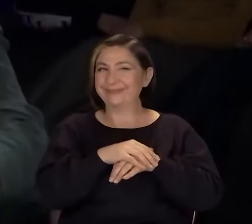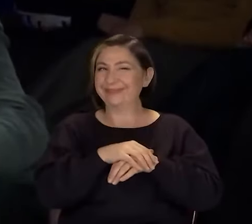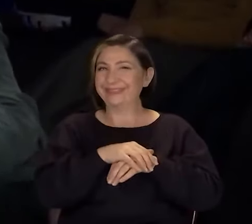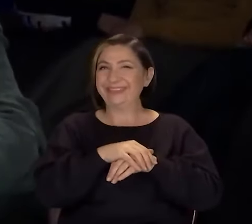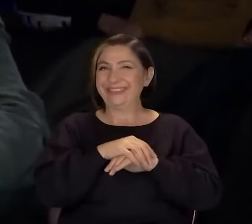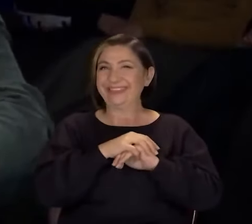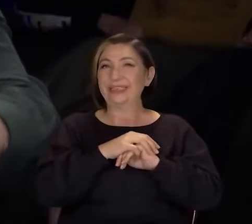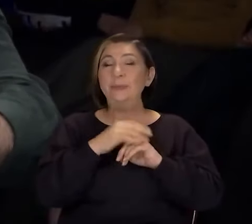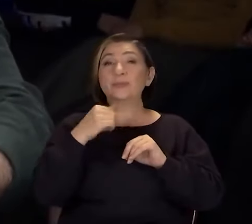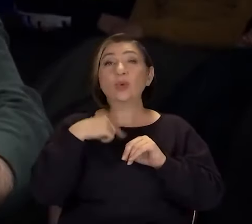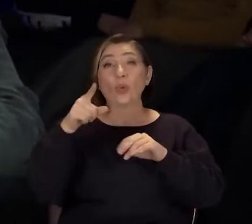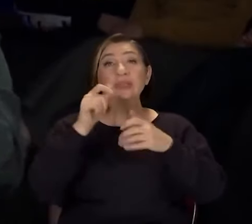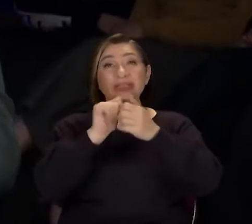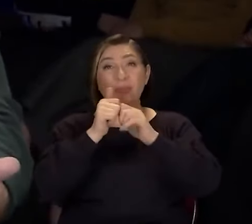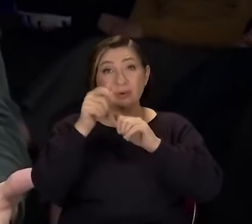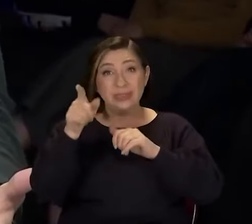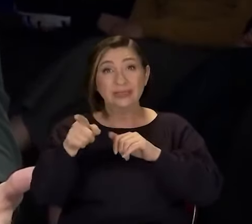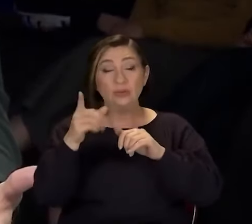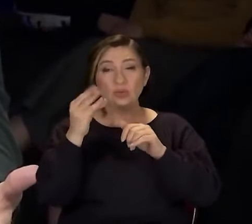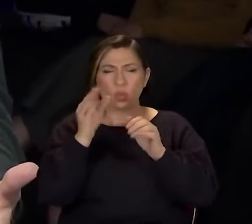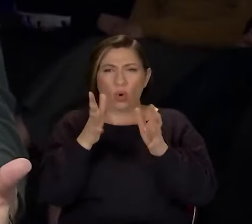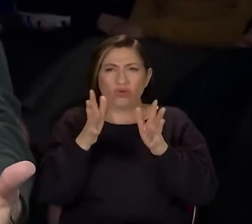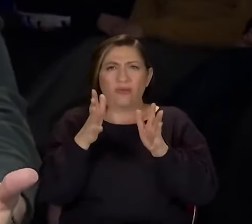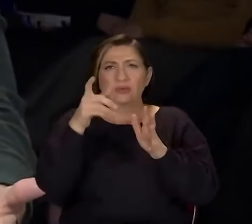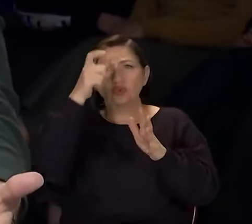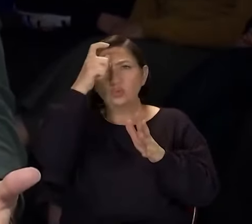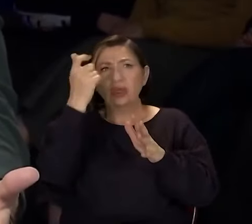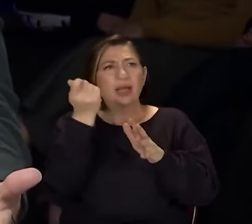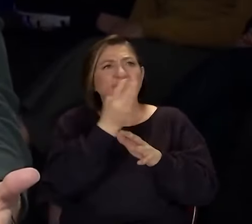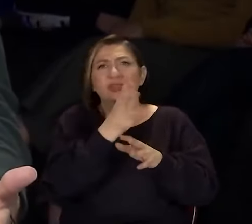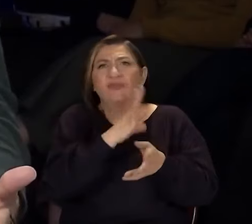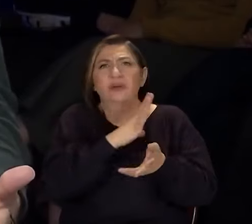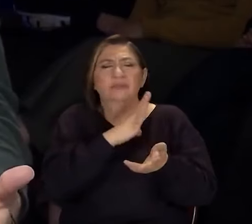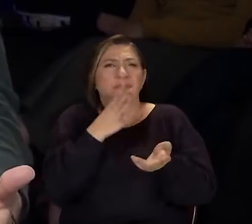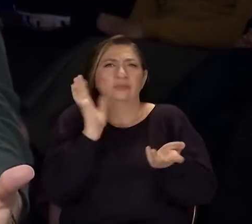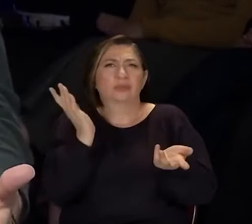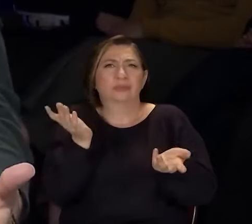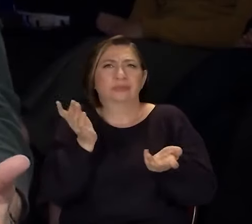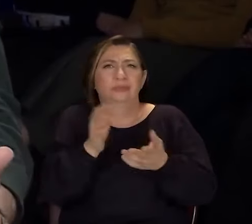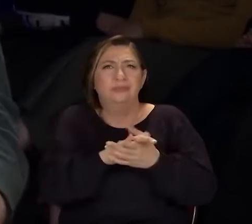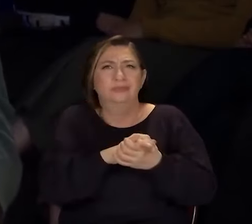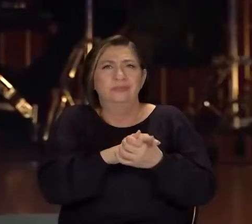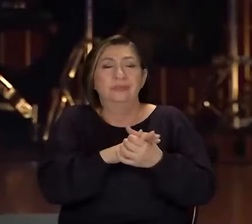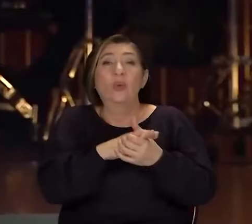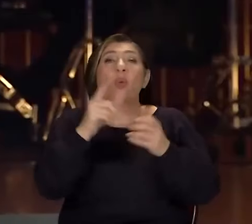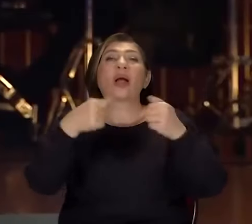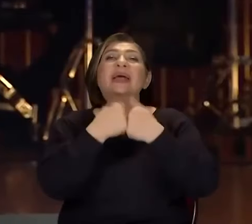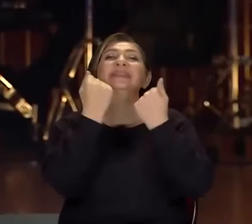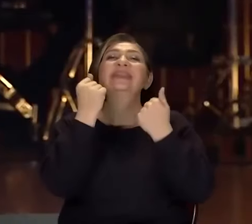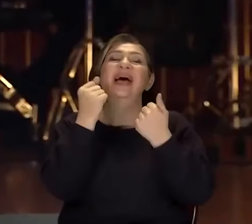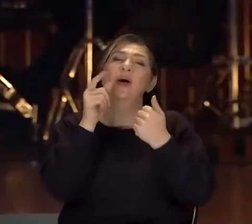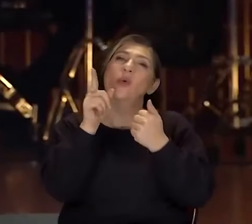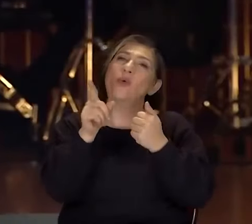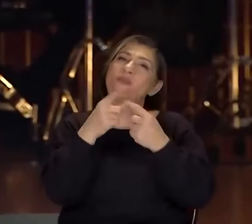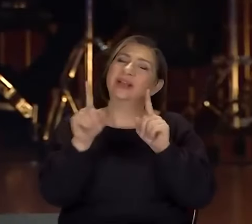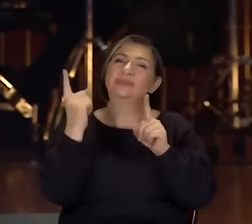evet. O, benim söylediğim wingsuit'ten... Wingsuit de çok garip yani. Türkiye'de evet. Kaç kişi yapıyordur ki onu? Evet. Öyle düşün. O ama o kaza, o elin bir